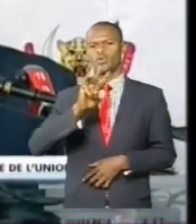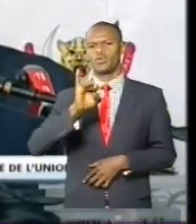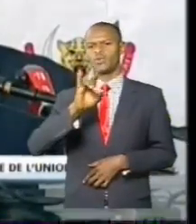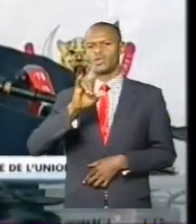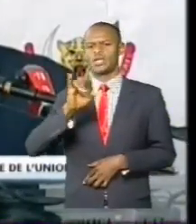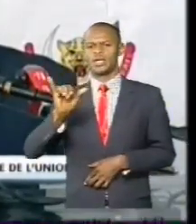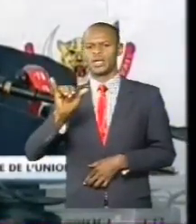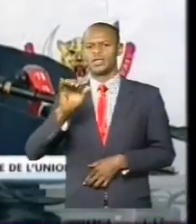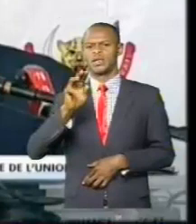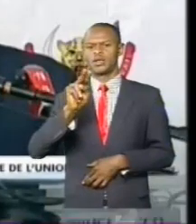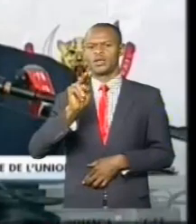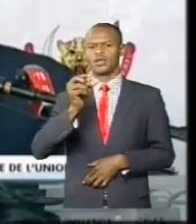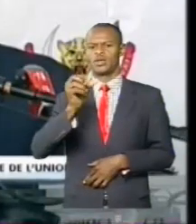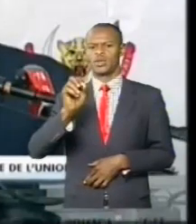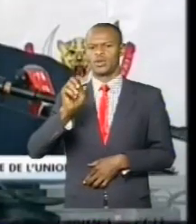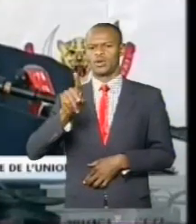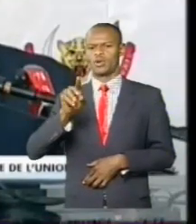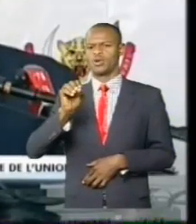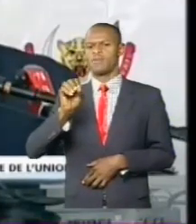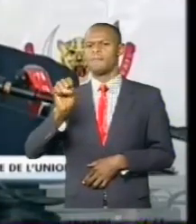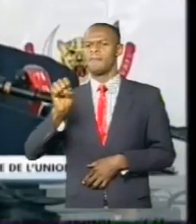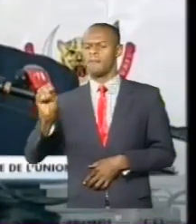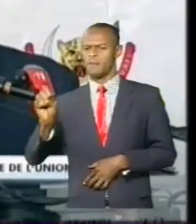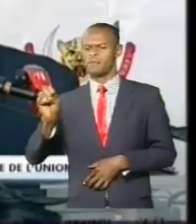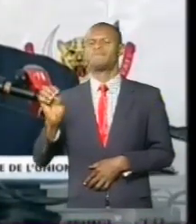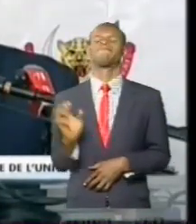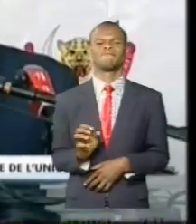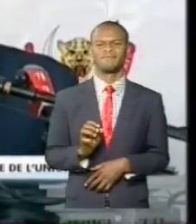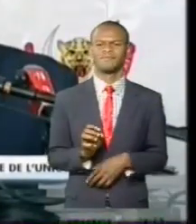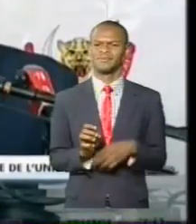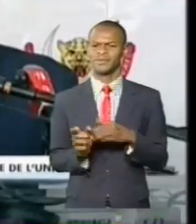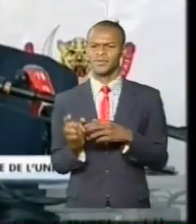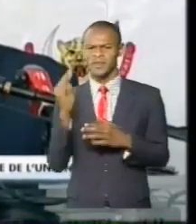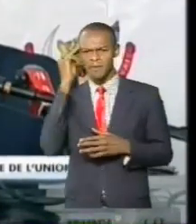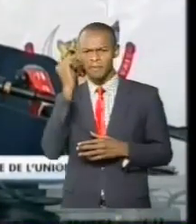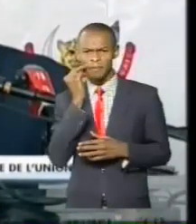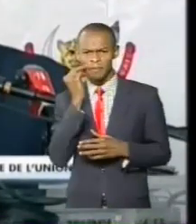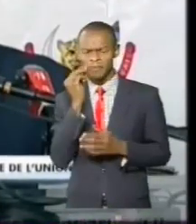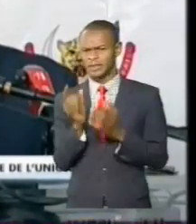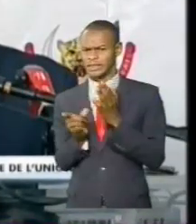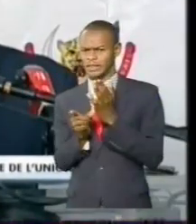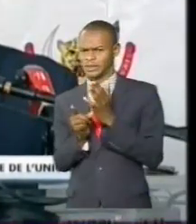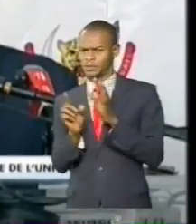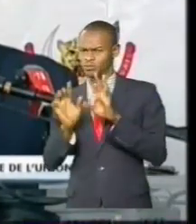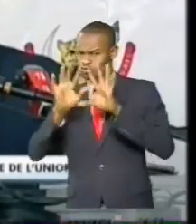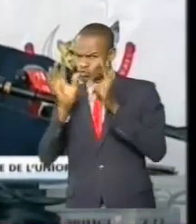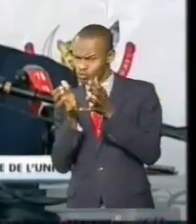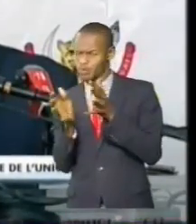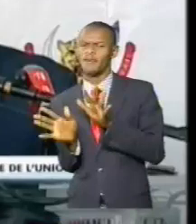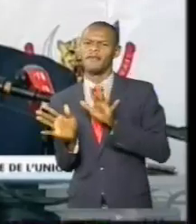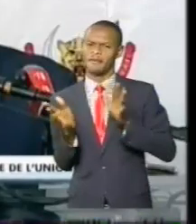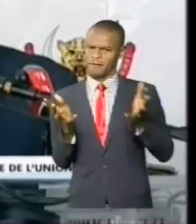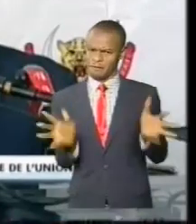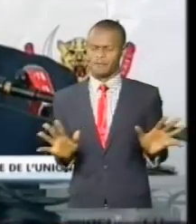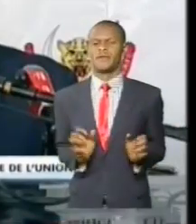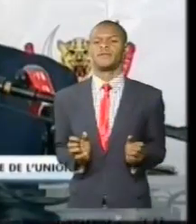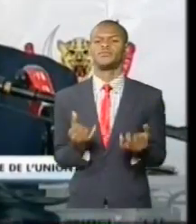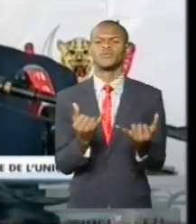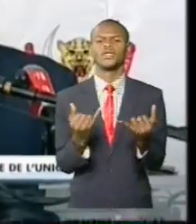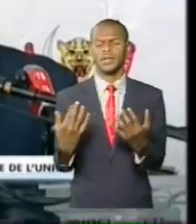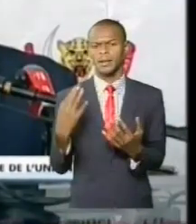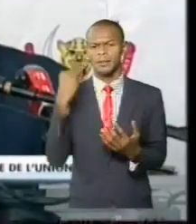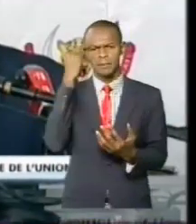Zunzel. Article 2. Sont nommés ministres d'État et ministres